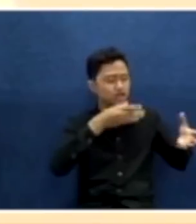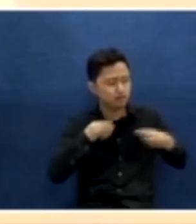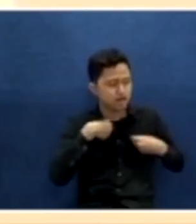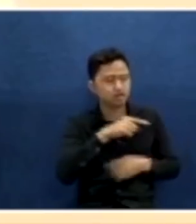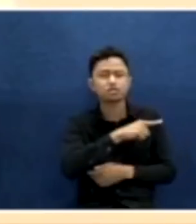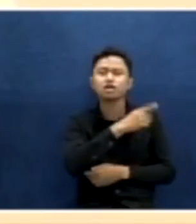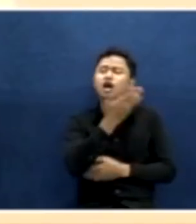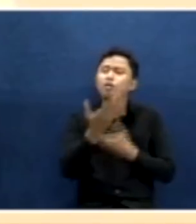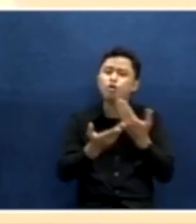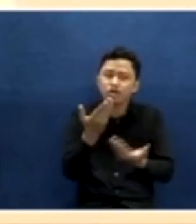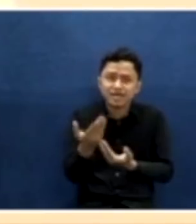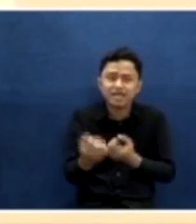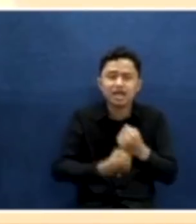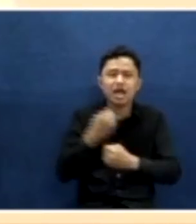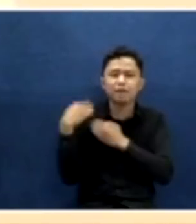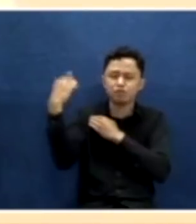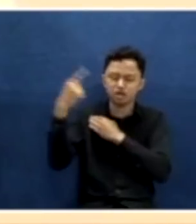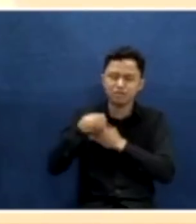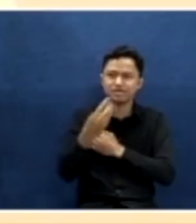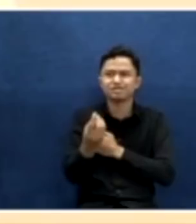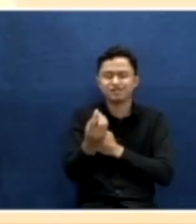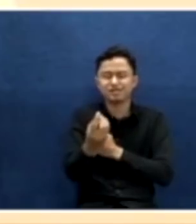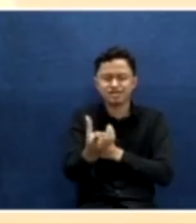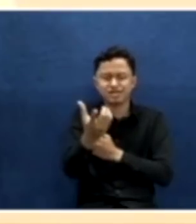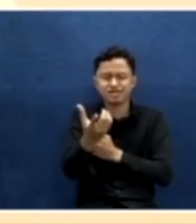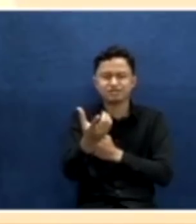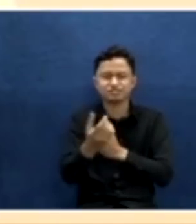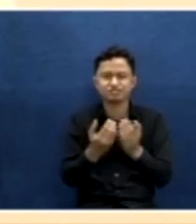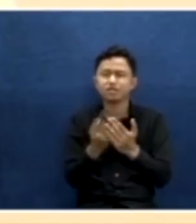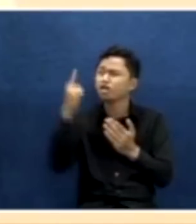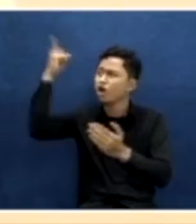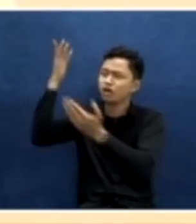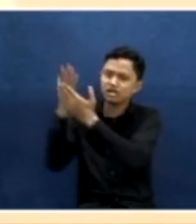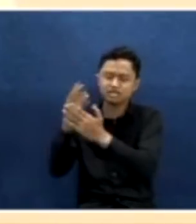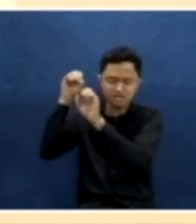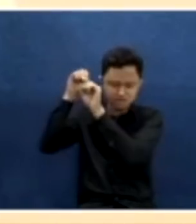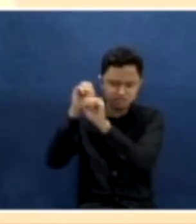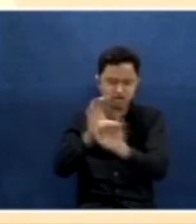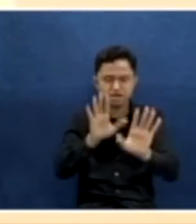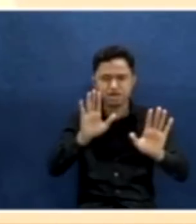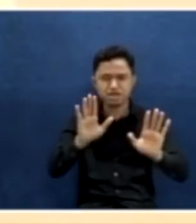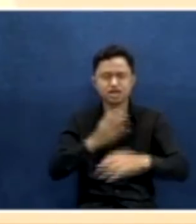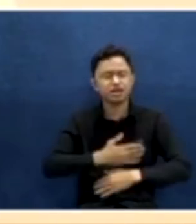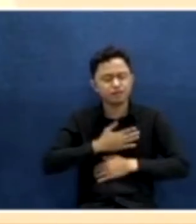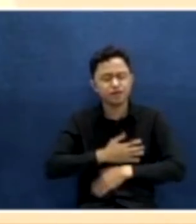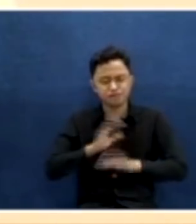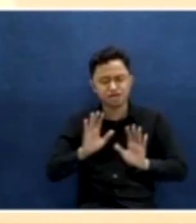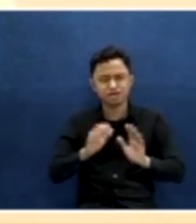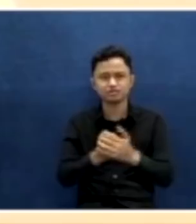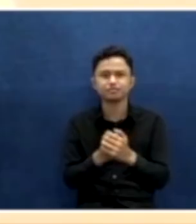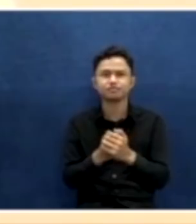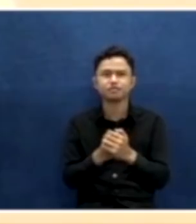kepada engkau walaupun amalgam yg tidak sebanding dengan kenikmatan yang engkau limpahkan kepada kami ya Allah kami sering mengganti Nikmatmu